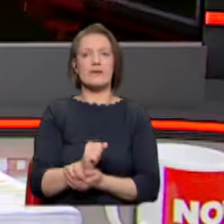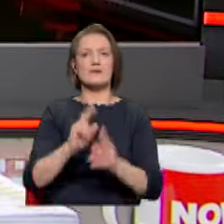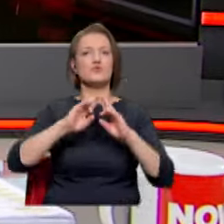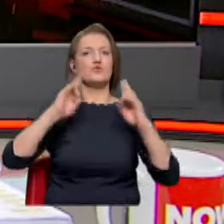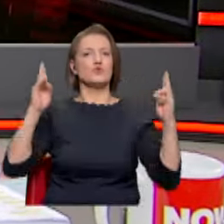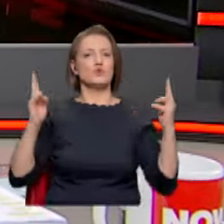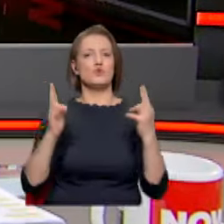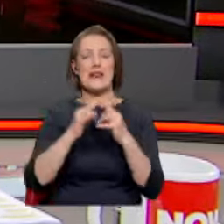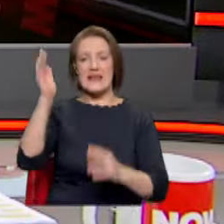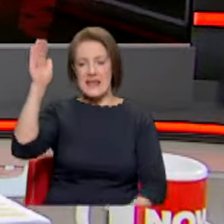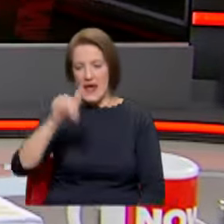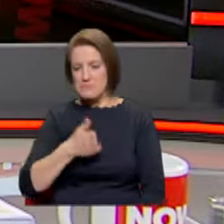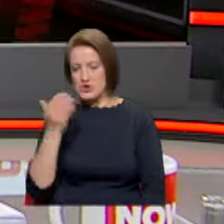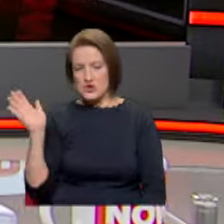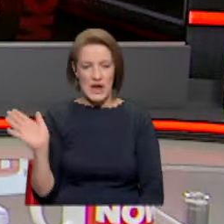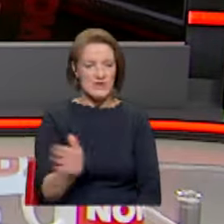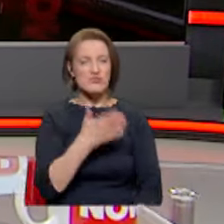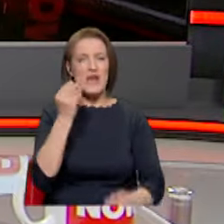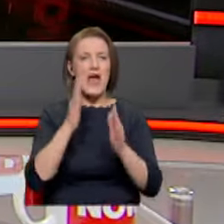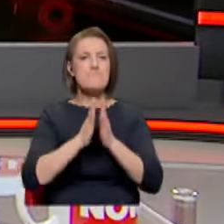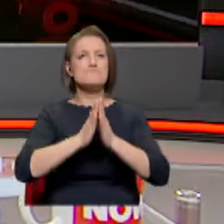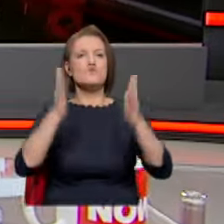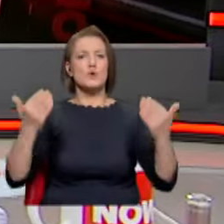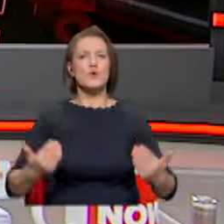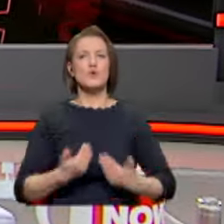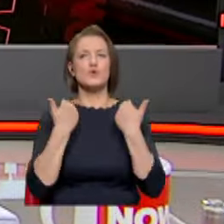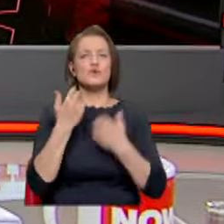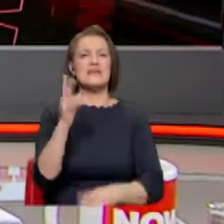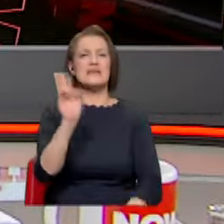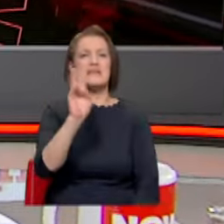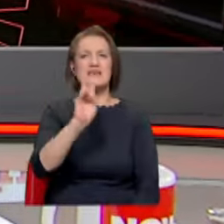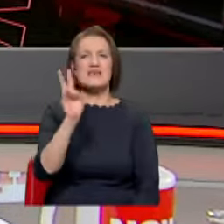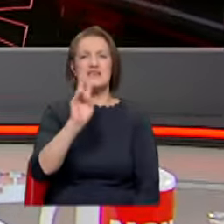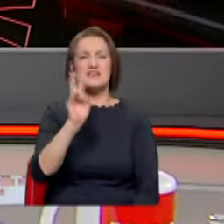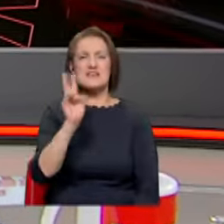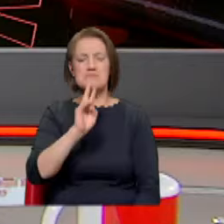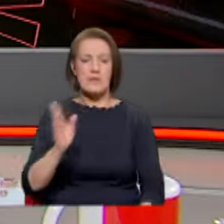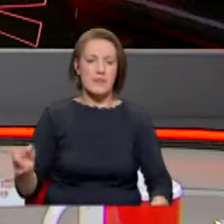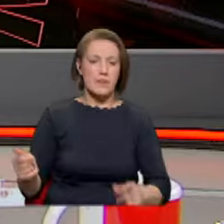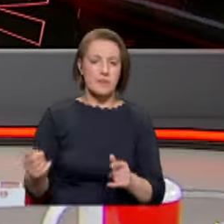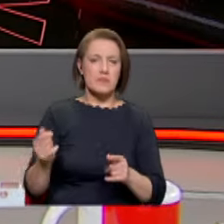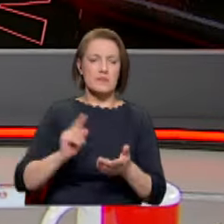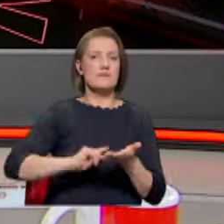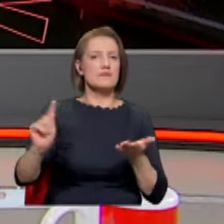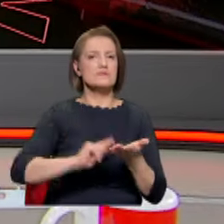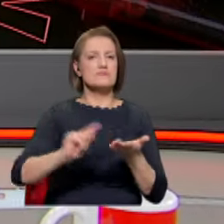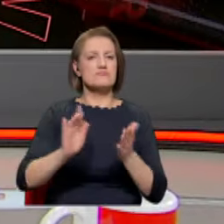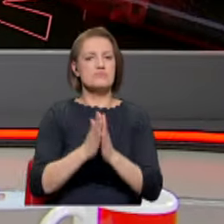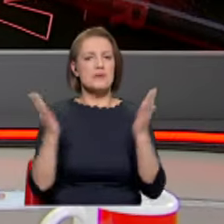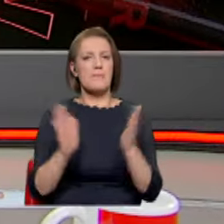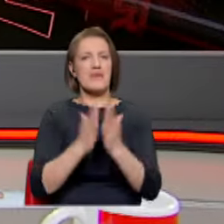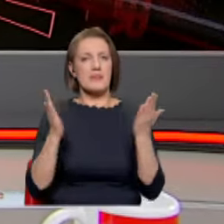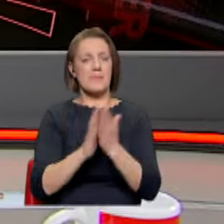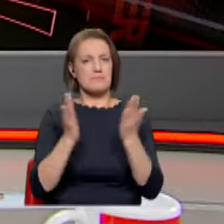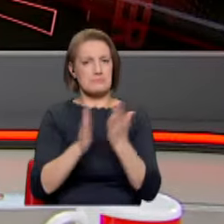dünyanın gelmiş geçmiş en büyük Hukukçular andan size 20 Kült kitap sayarım yazdıkları da isim